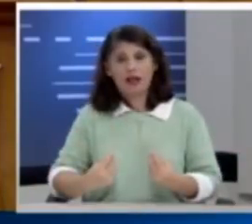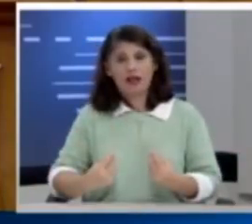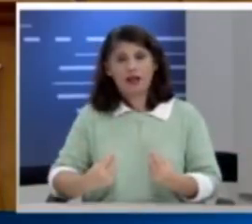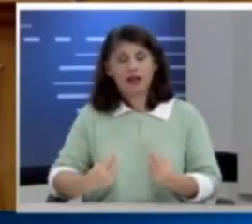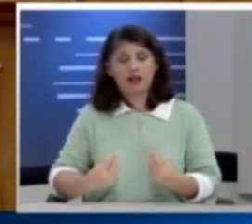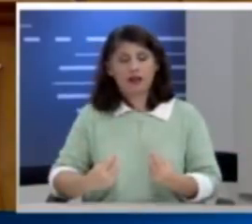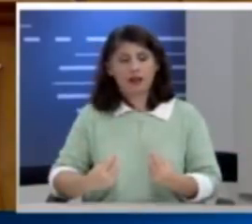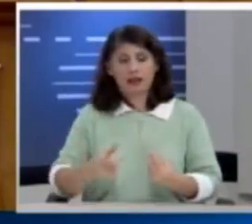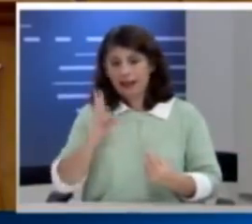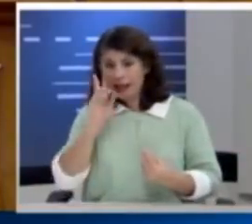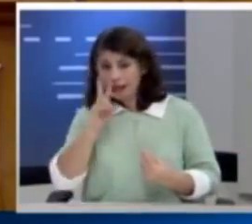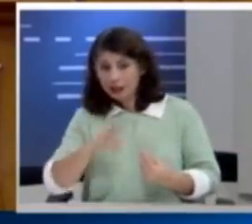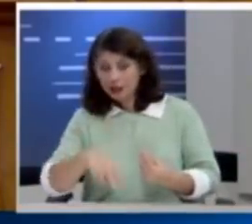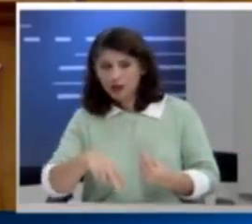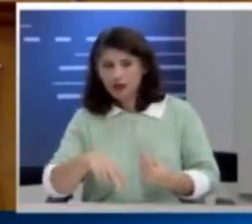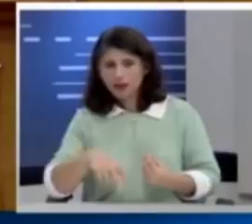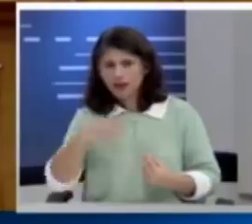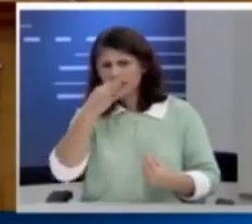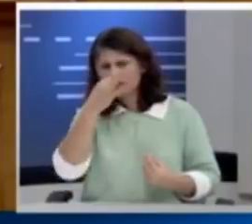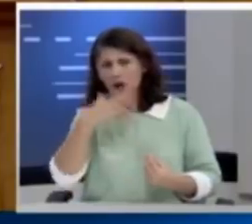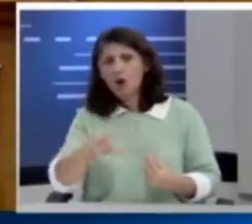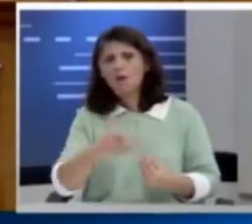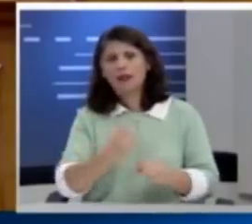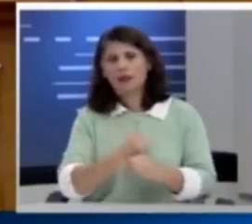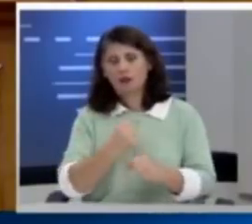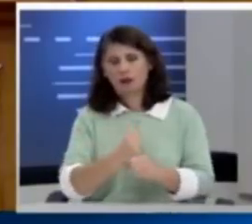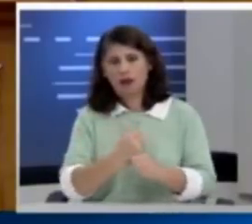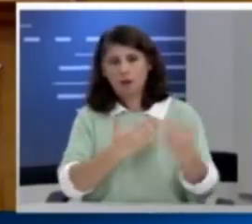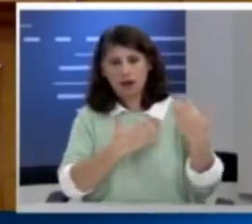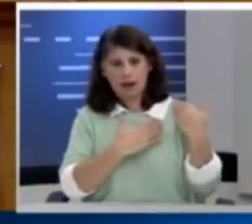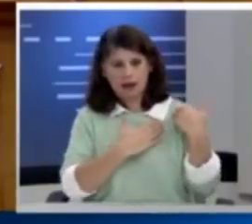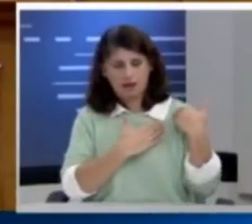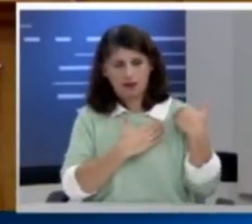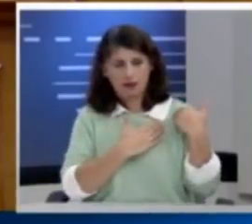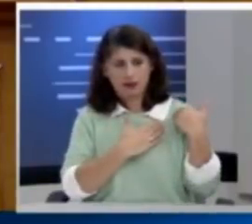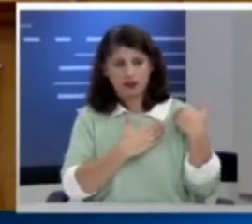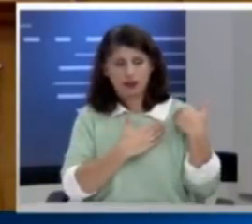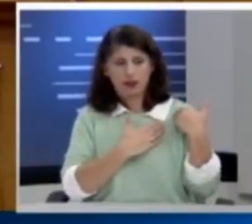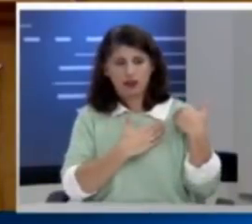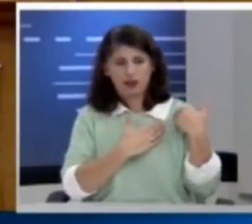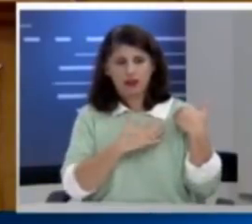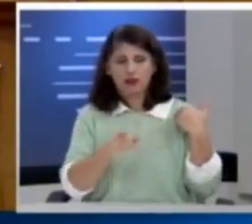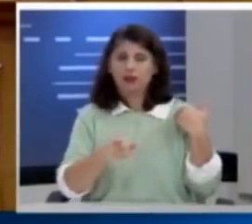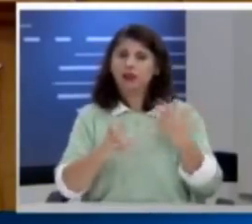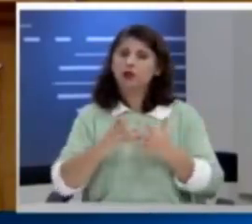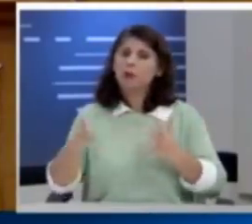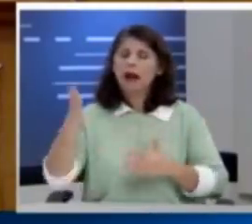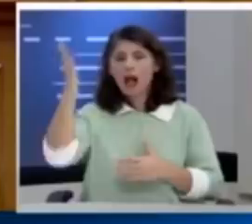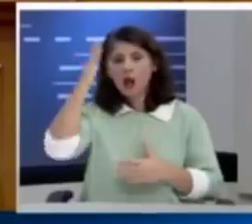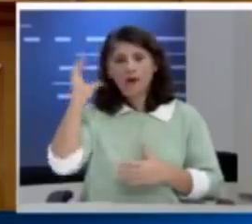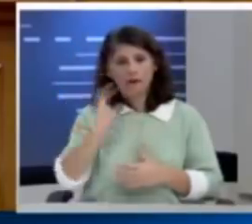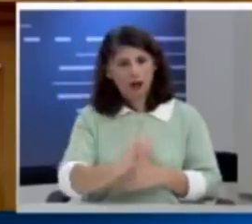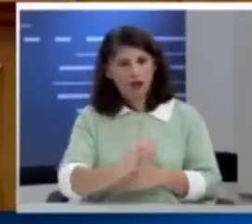και σας αναγνωρίζει τη βρώμικη δουλειά που αναλάβατε για λογαριασμό του μεγάλου